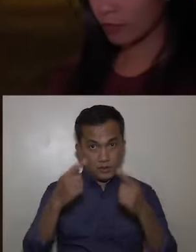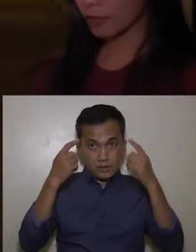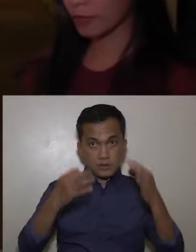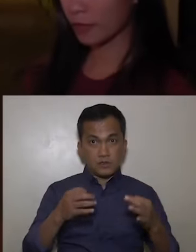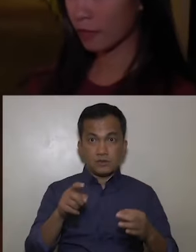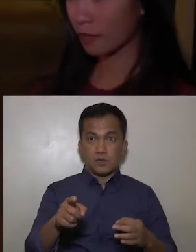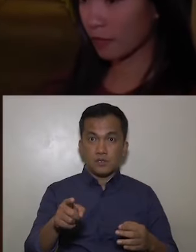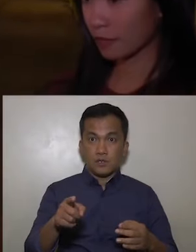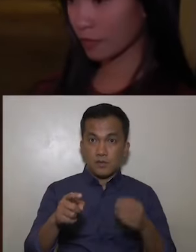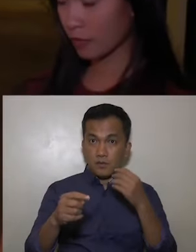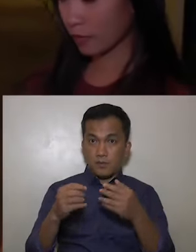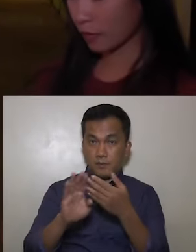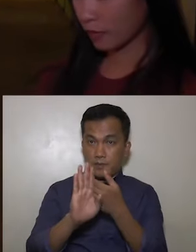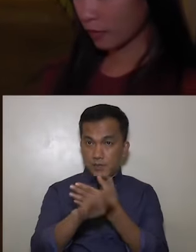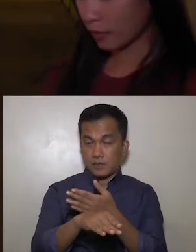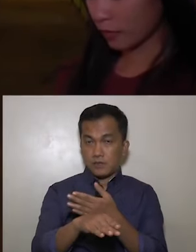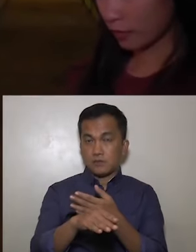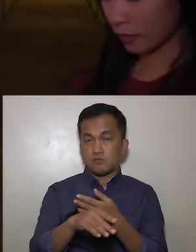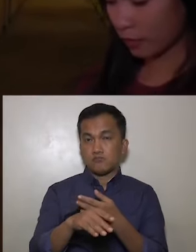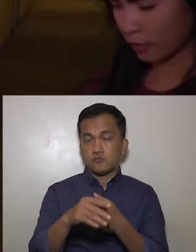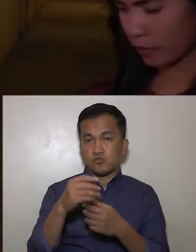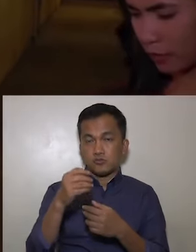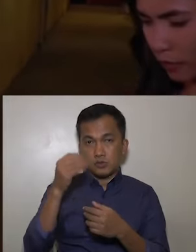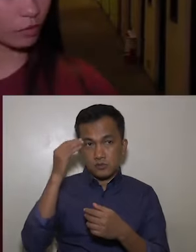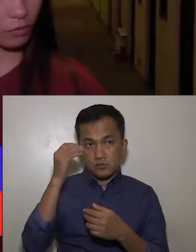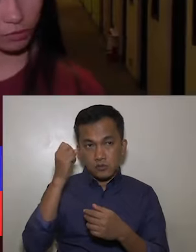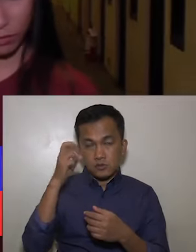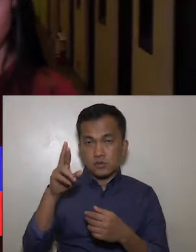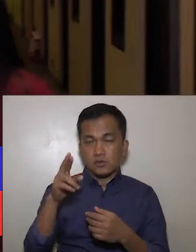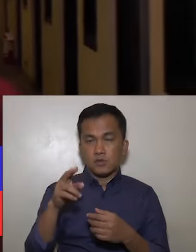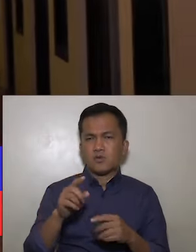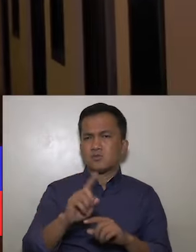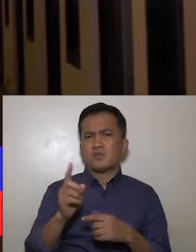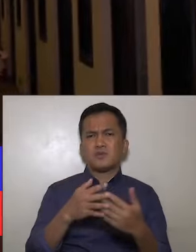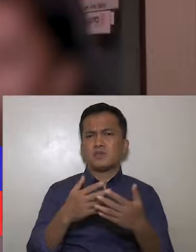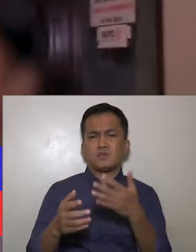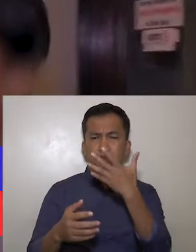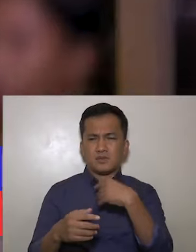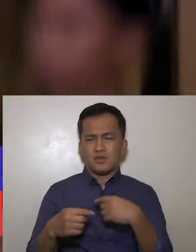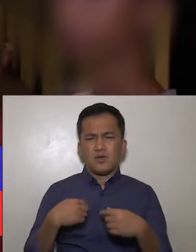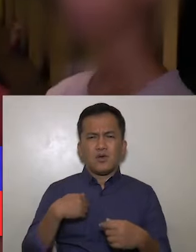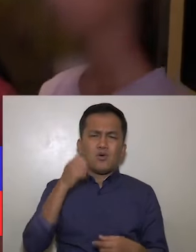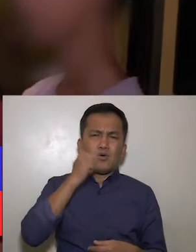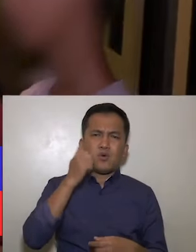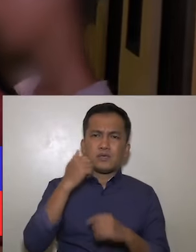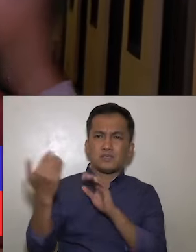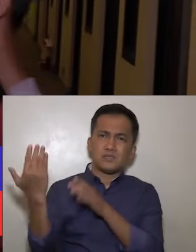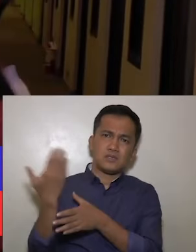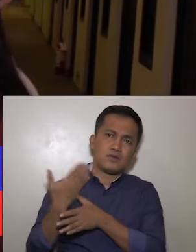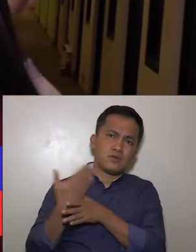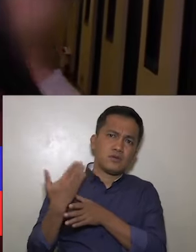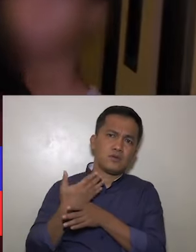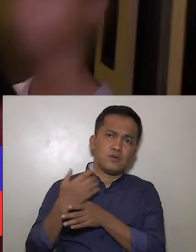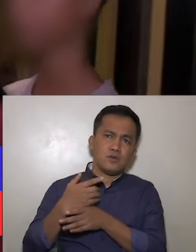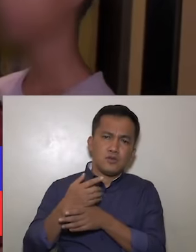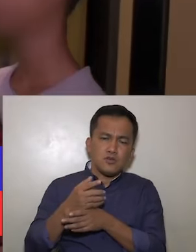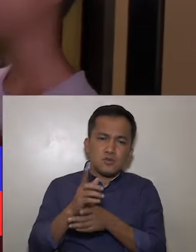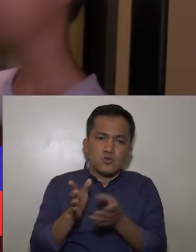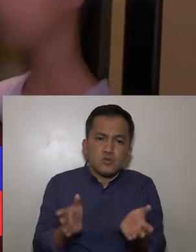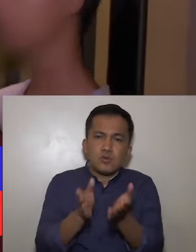So, decidido na kayo pa pabalikin si Sir? Kung ano po yung maganda po. Okay. Kasi lagi na po ako ginugulo dito